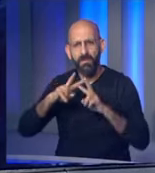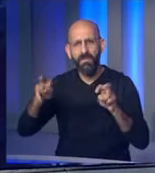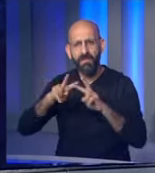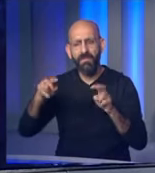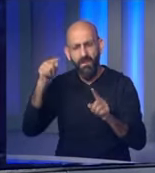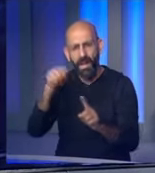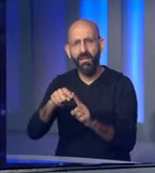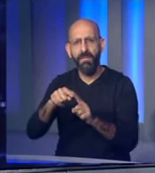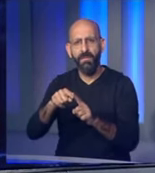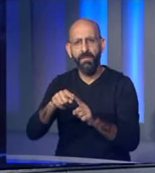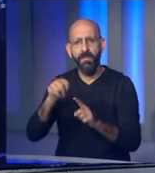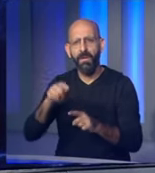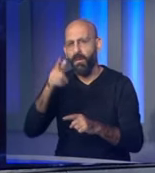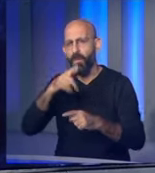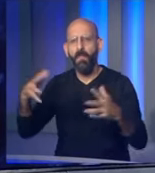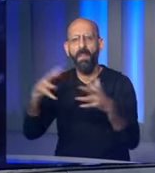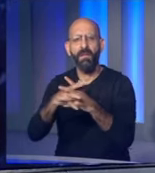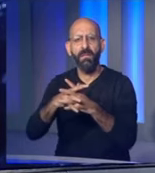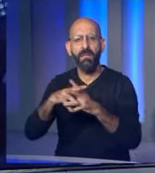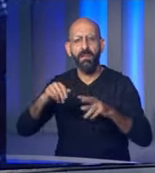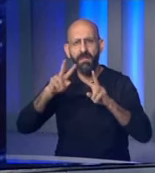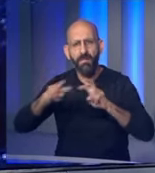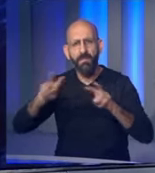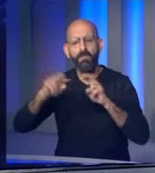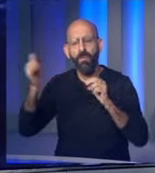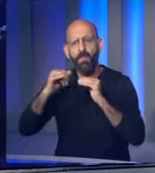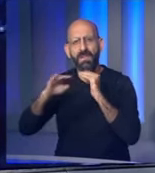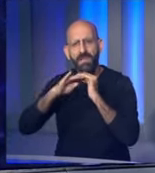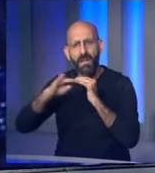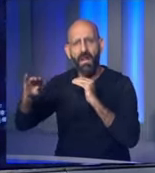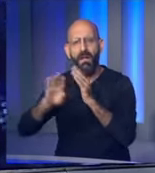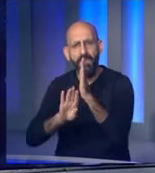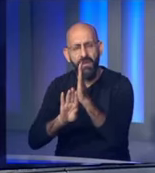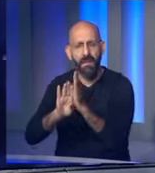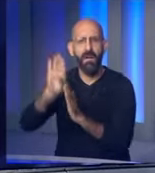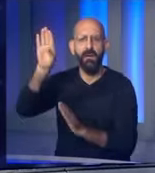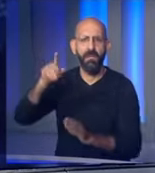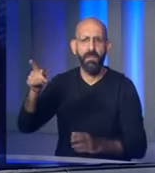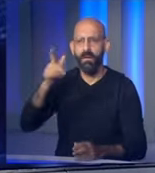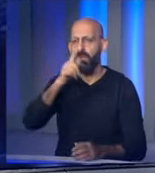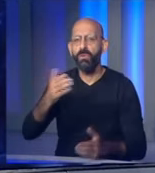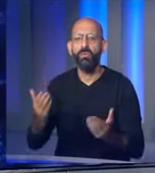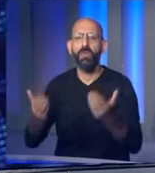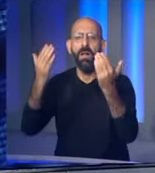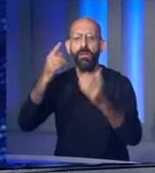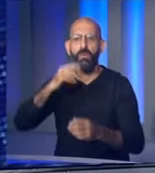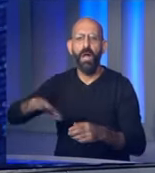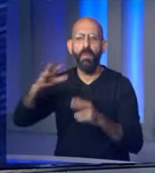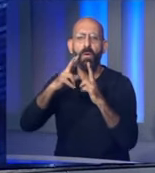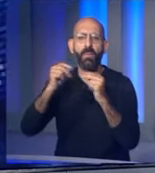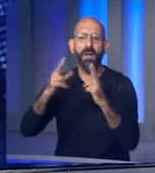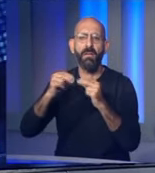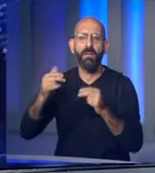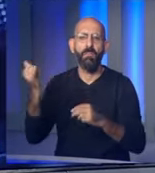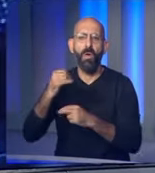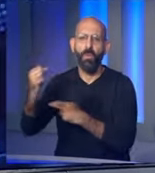اعرب بايدن بالتطلع الى تحقيق المزيد من التقدم في تحقيق اهدافنا المشتركه وخاصه في السعي لتحقيق الاستقرار والازدهار